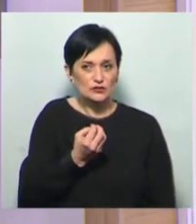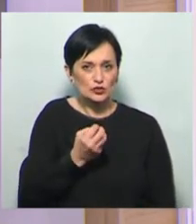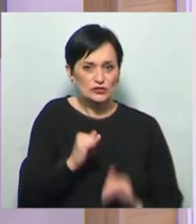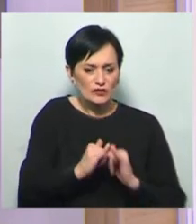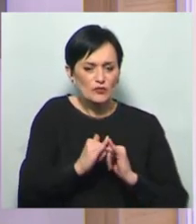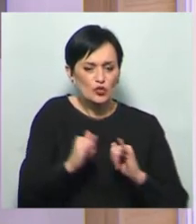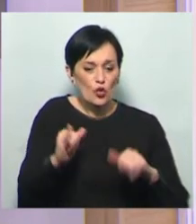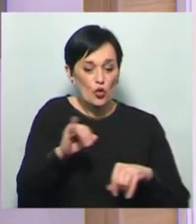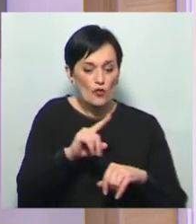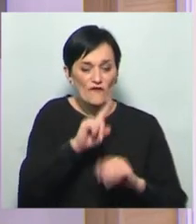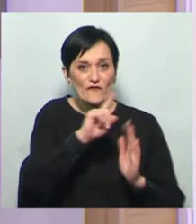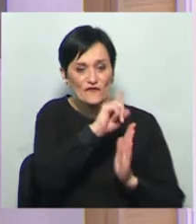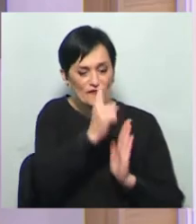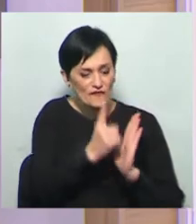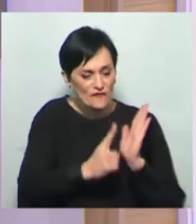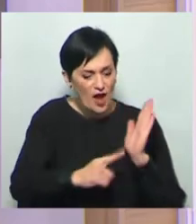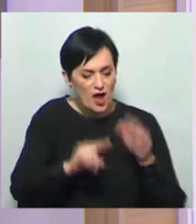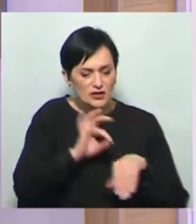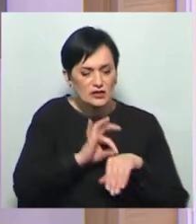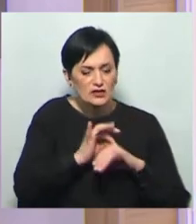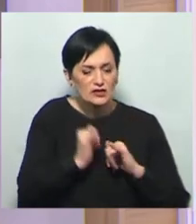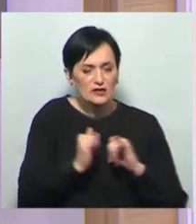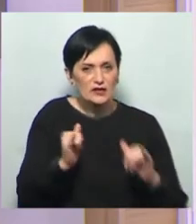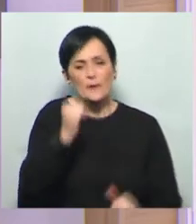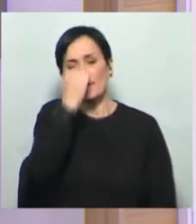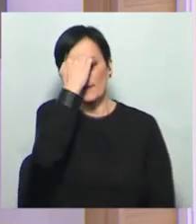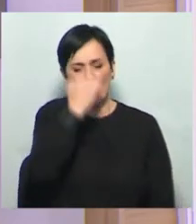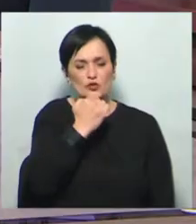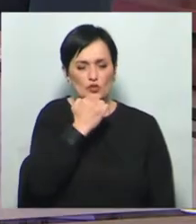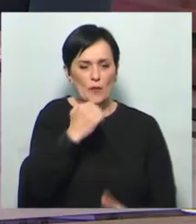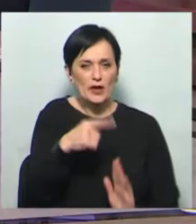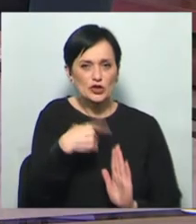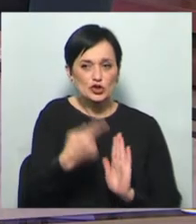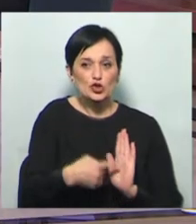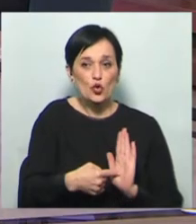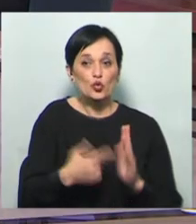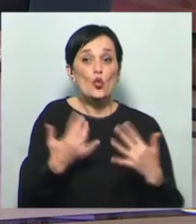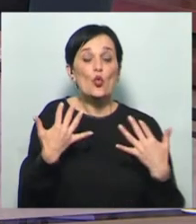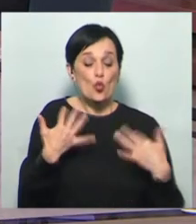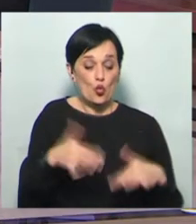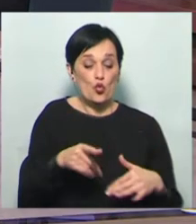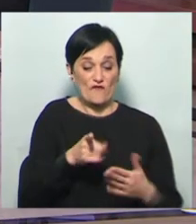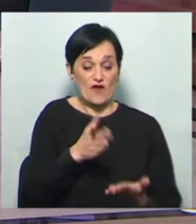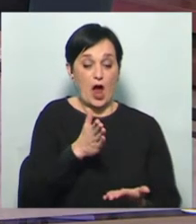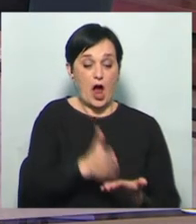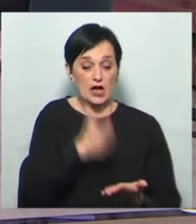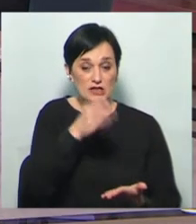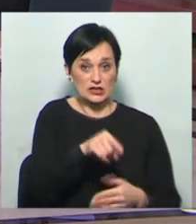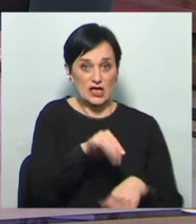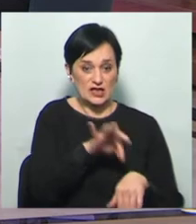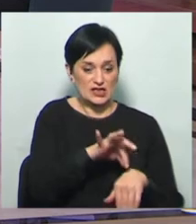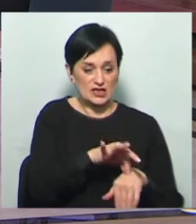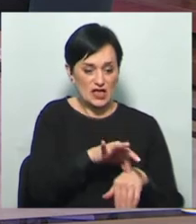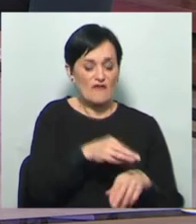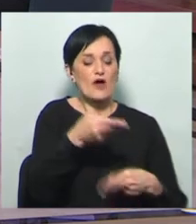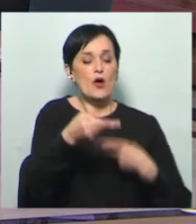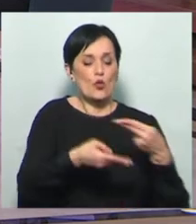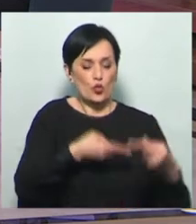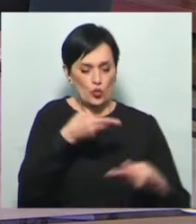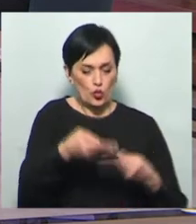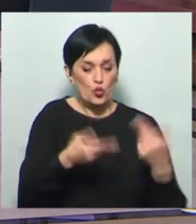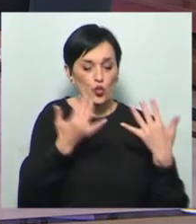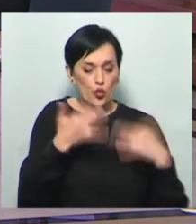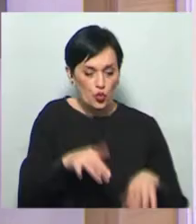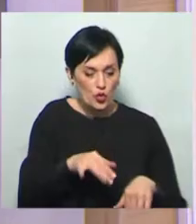პრობლემები. კი ბატონო, მადლობა, მადლობა შეკითხვის. მადლობა შეკითხვის. უკვე არსებული დაავადება, მოხდა ჩარევაც.